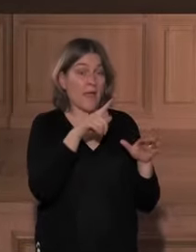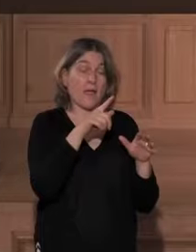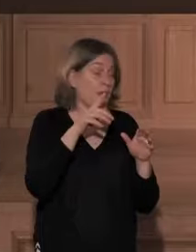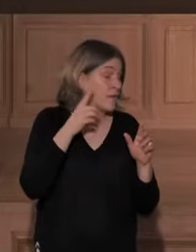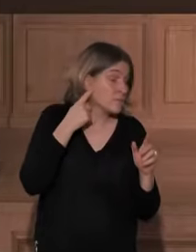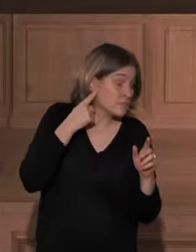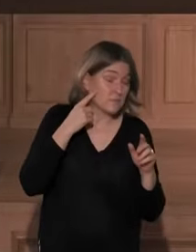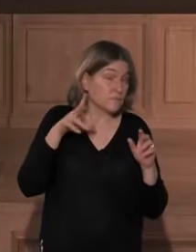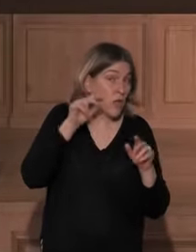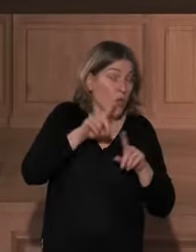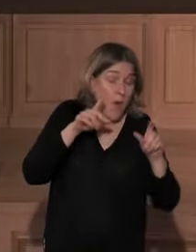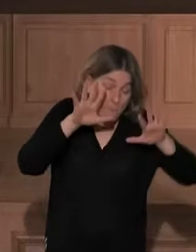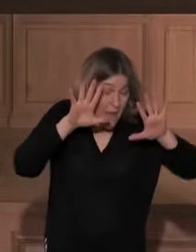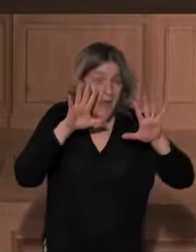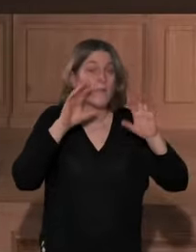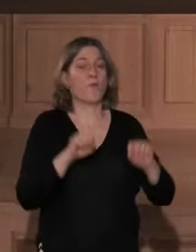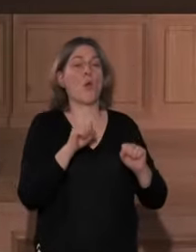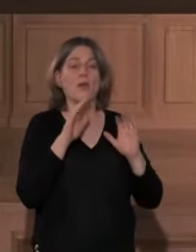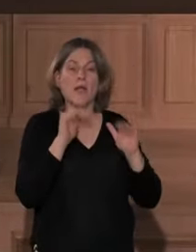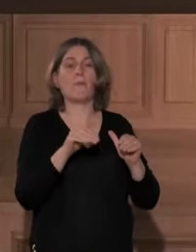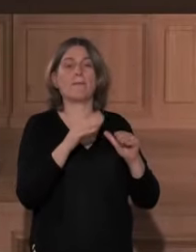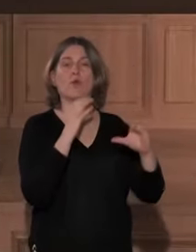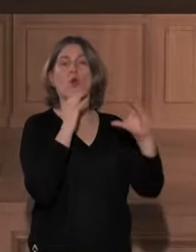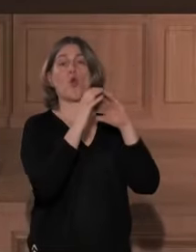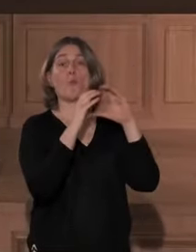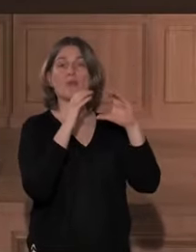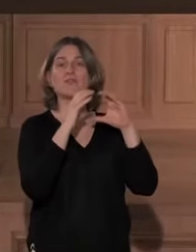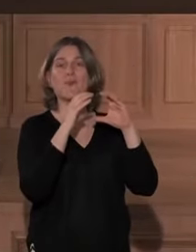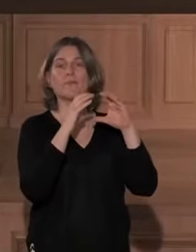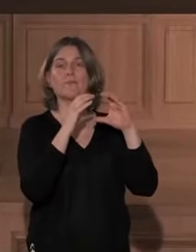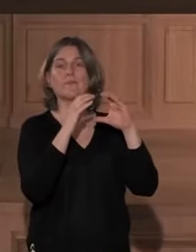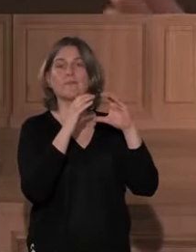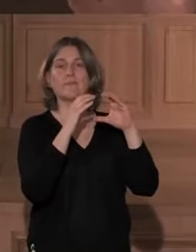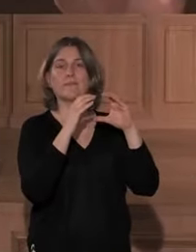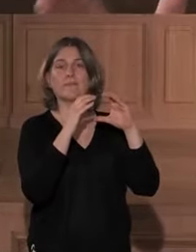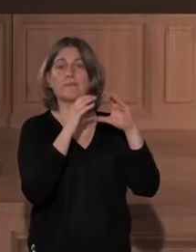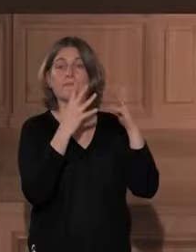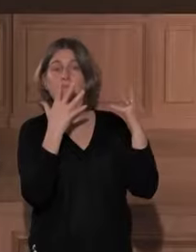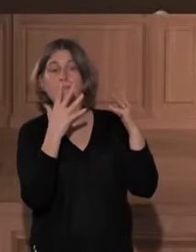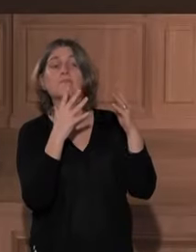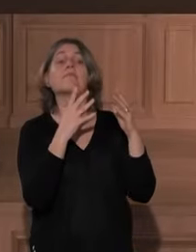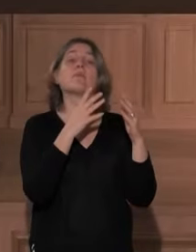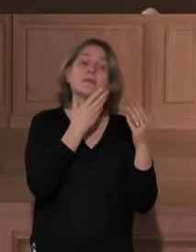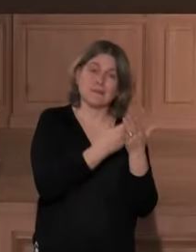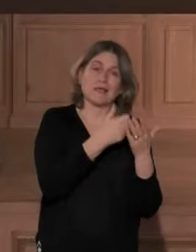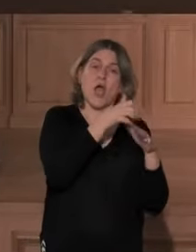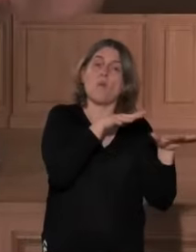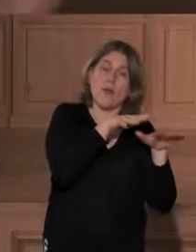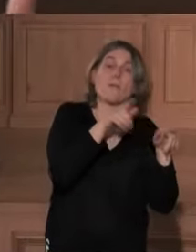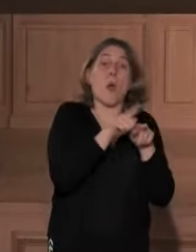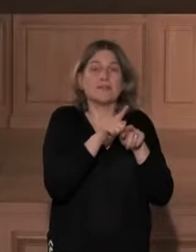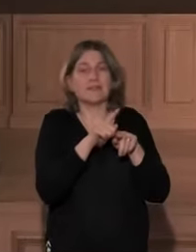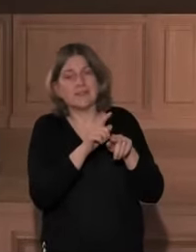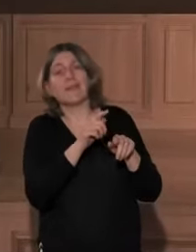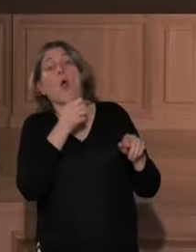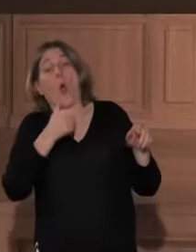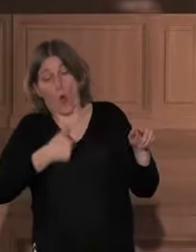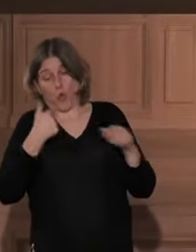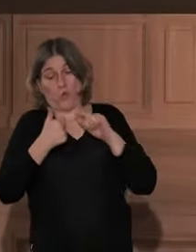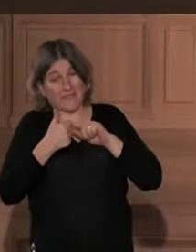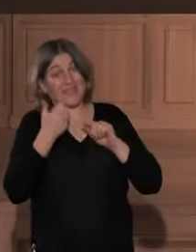absolument pas, on peut gagner l'autonomie. Il y a la communication, c'est inversant. Et il y a l'autonomie et la capacité d'être autonome, ça en est un autre.